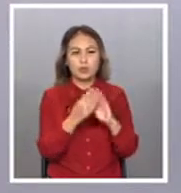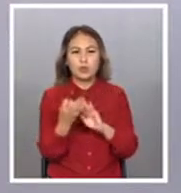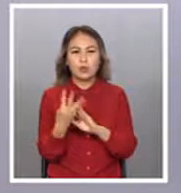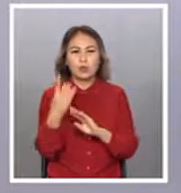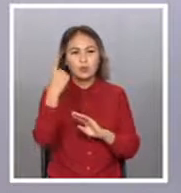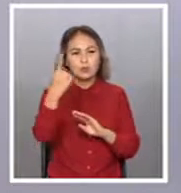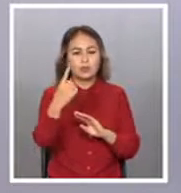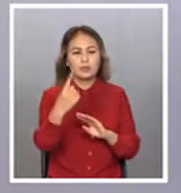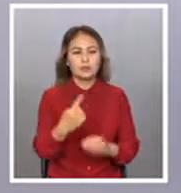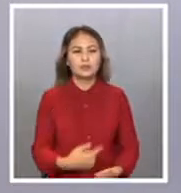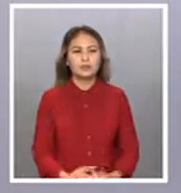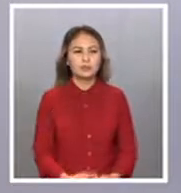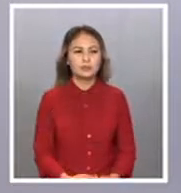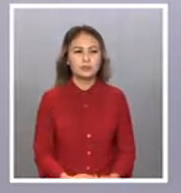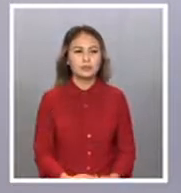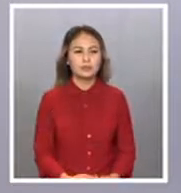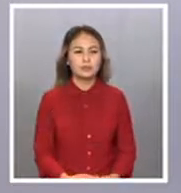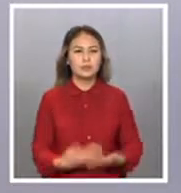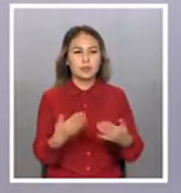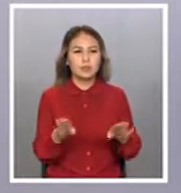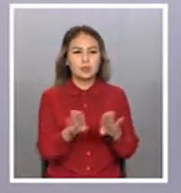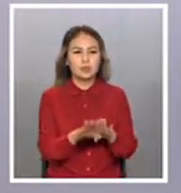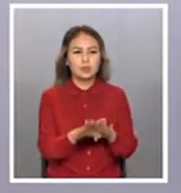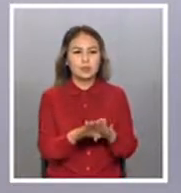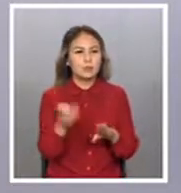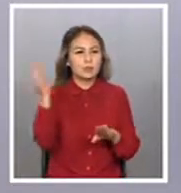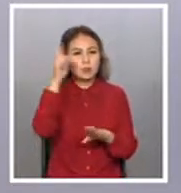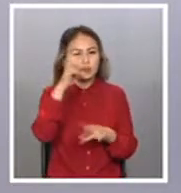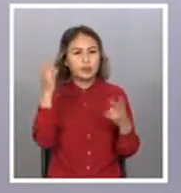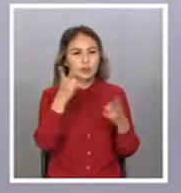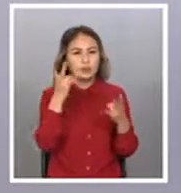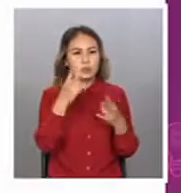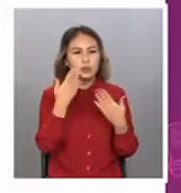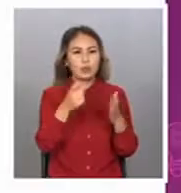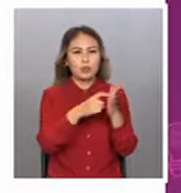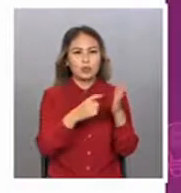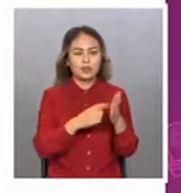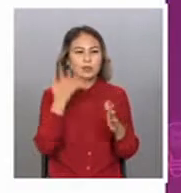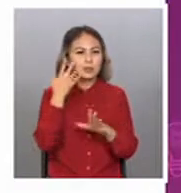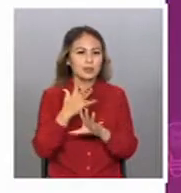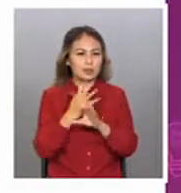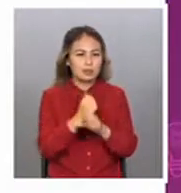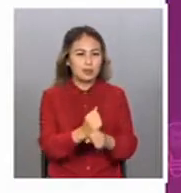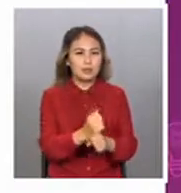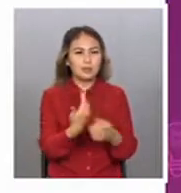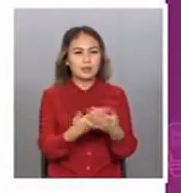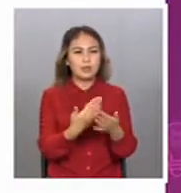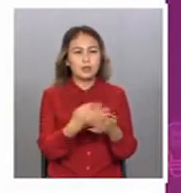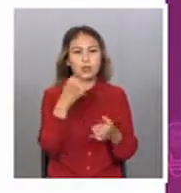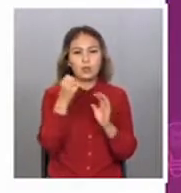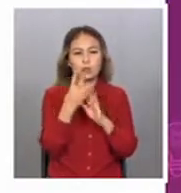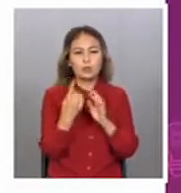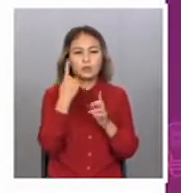14-тен 1 шығады. Енді балалар осы жерде білуіміз керек нәрсе, бөлшекті қысқартқаннан кейін, мысалы 14-тен 1